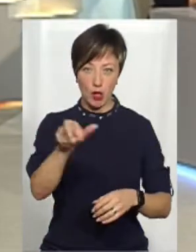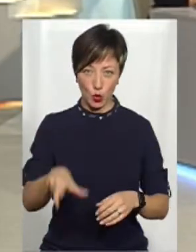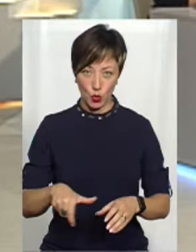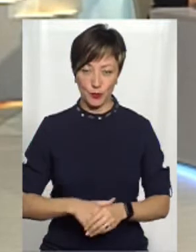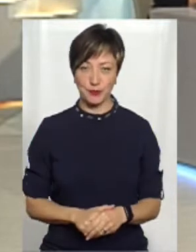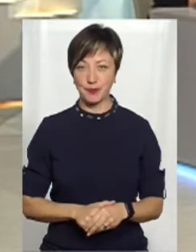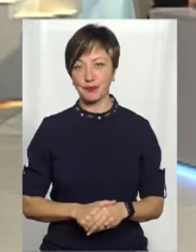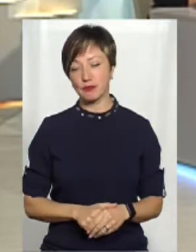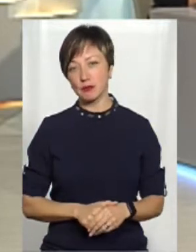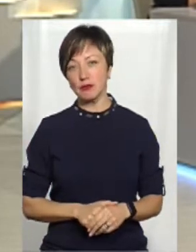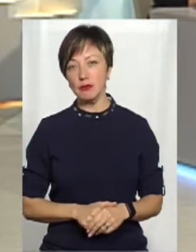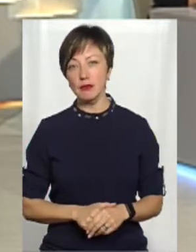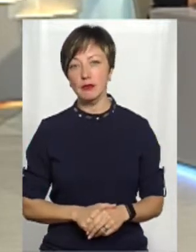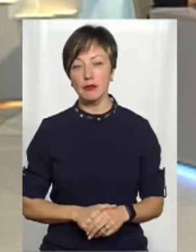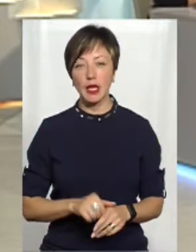За